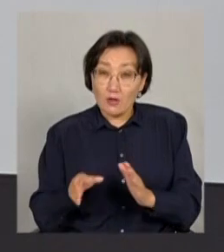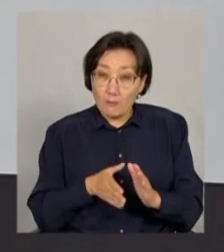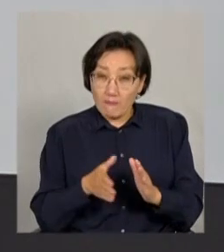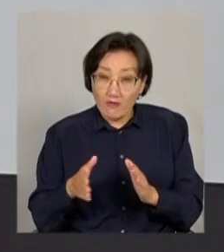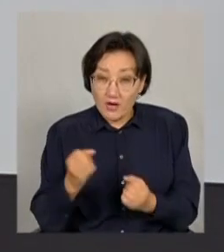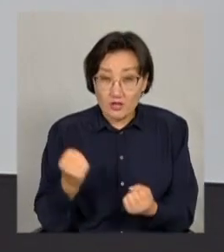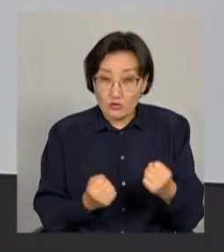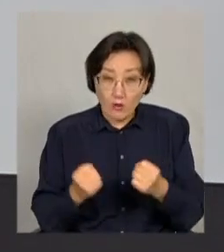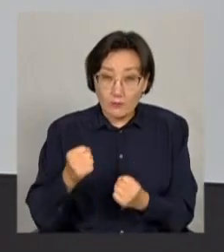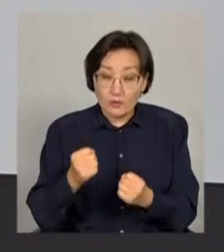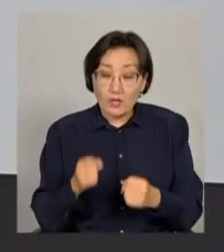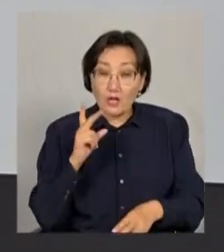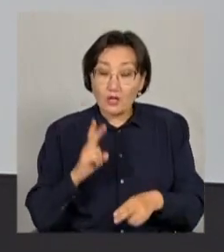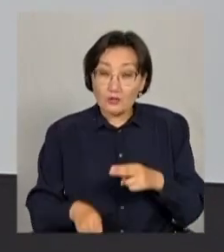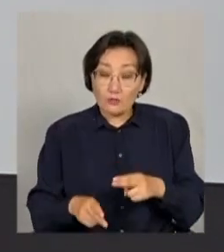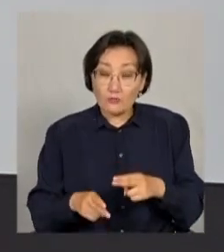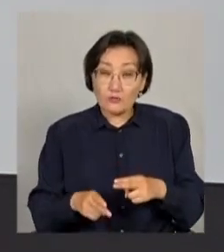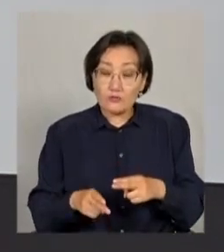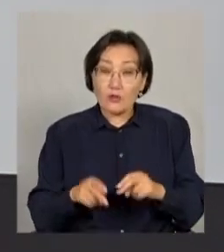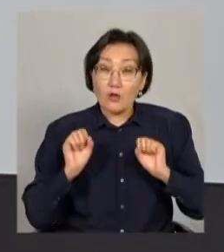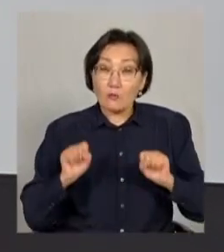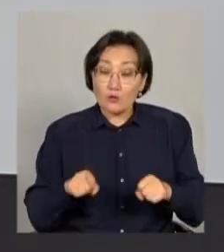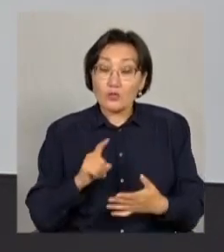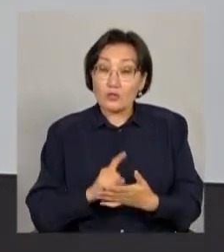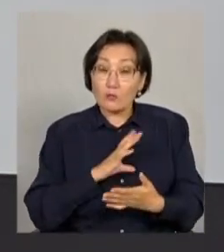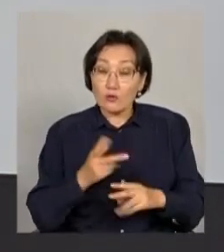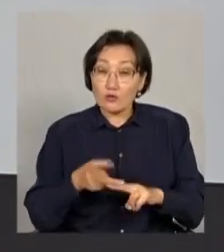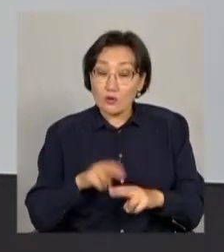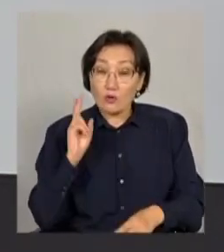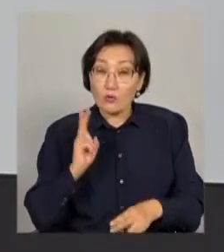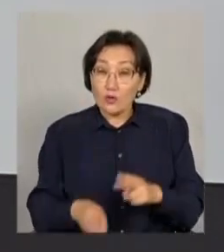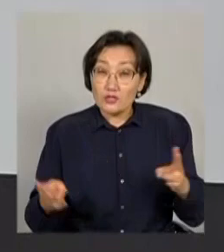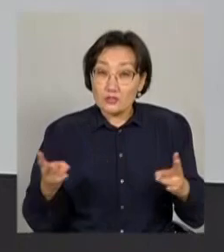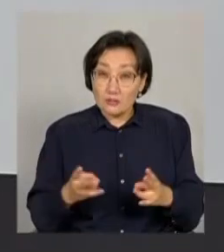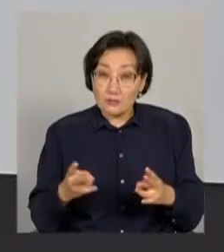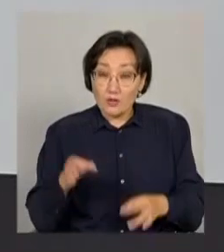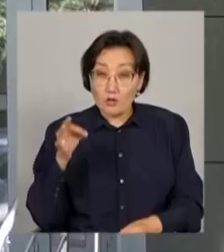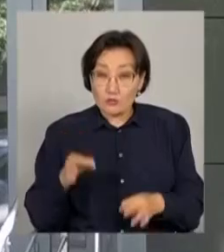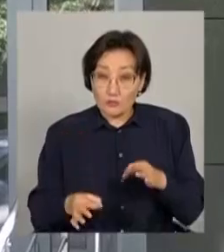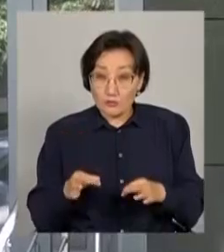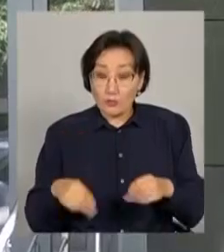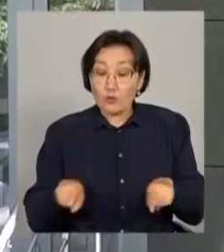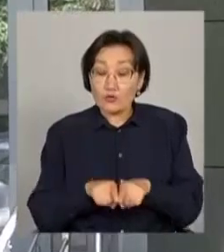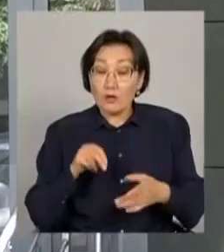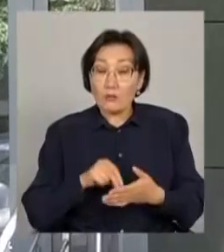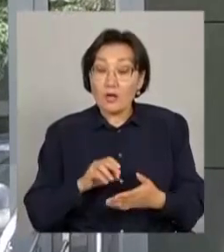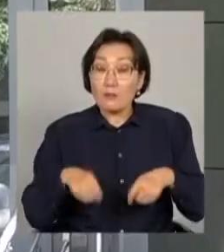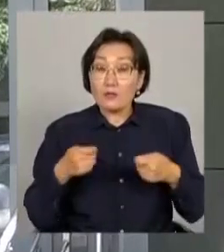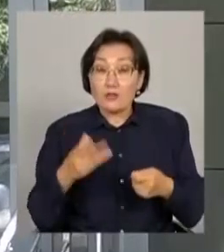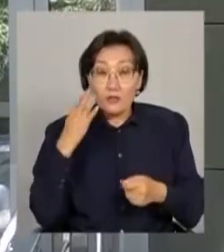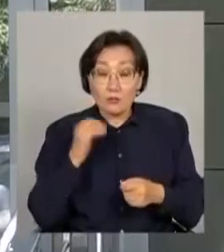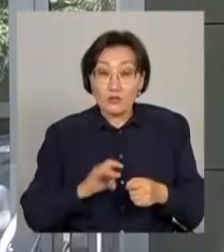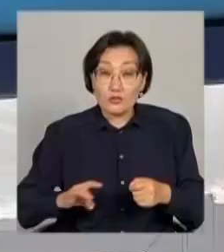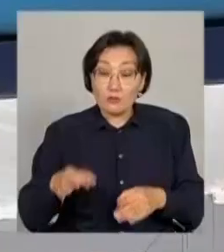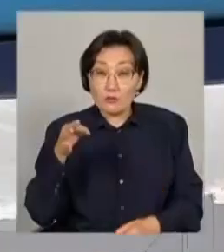ғой, сонысын аяқтауға мүмкіншілігі болу керек, соны аяқтау керек дегеніне сол баға берілді. Сотталушы Алмалы